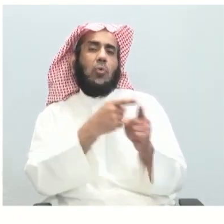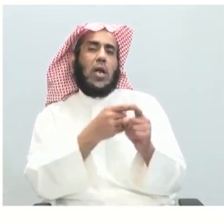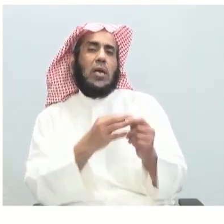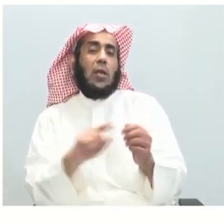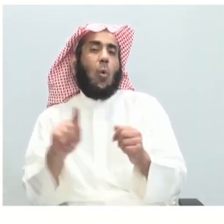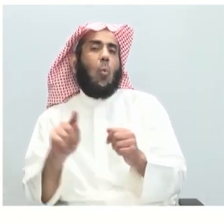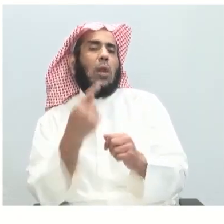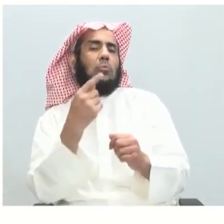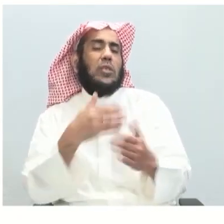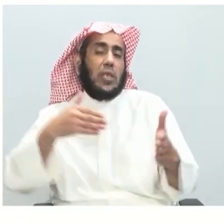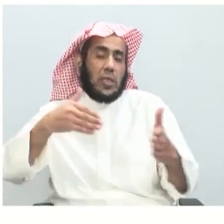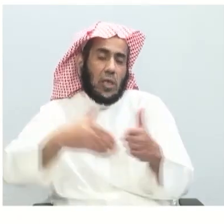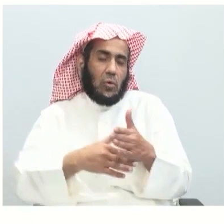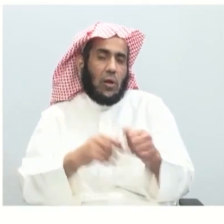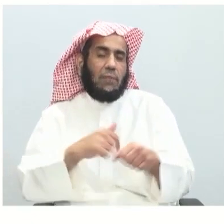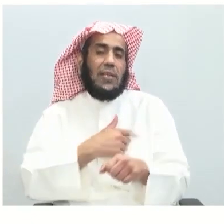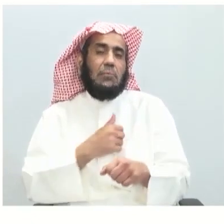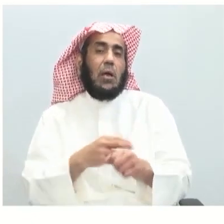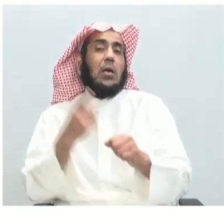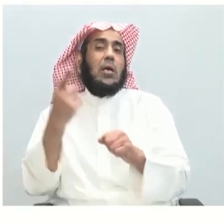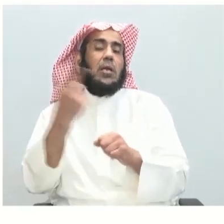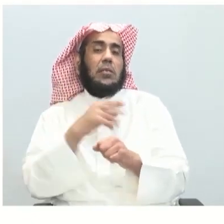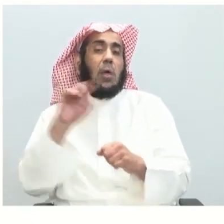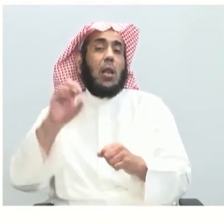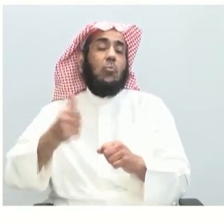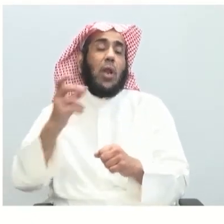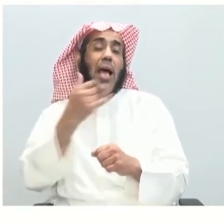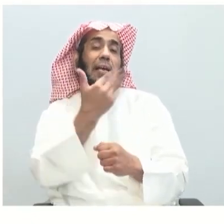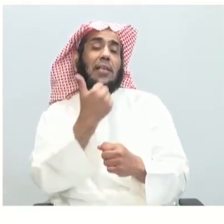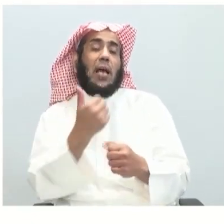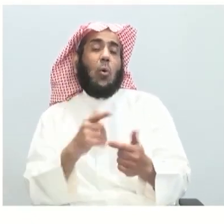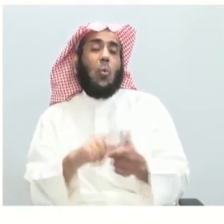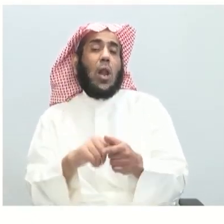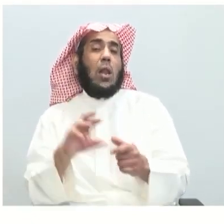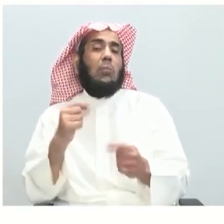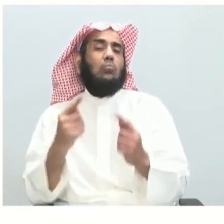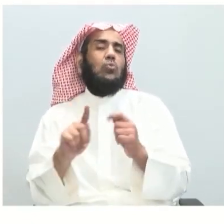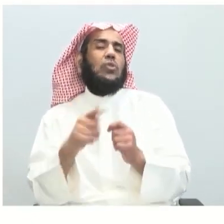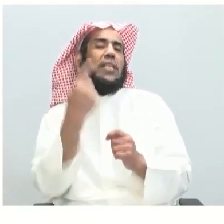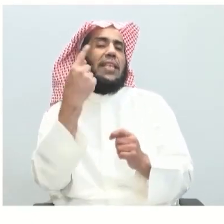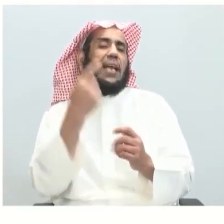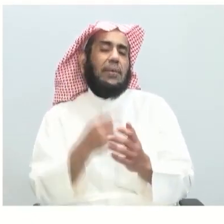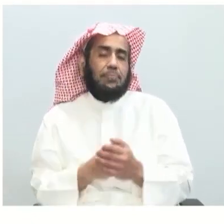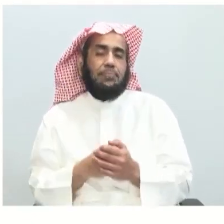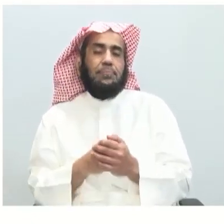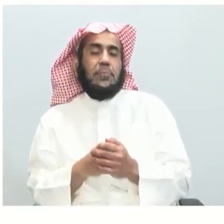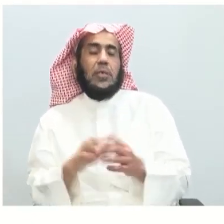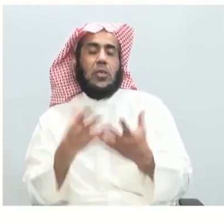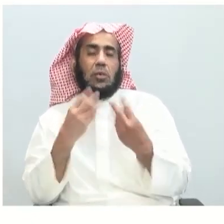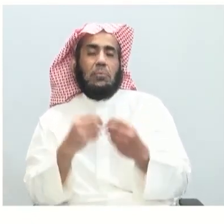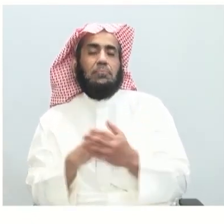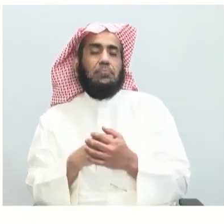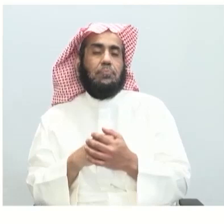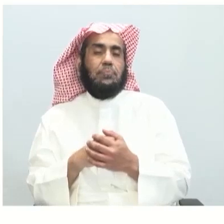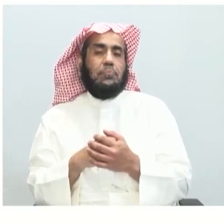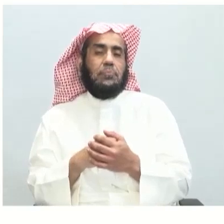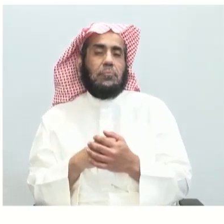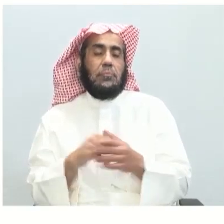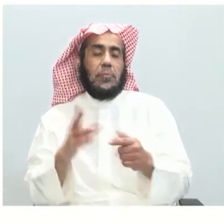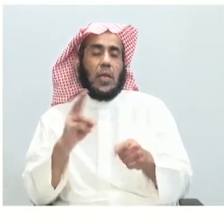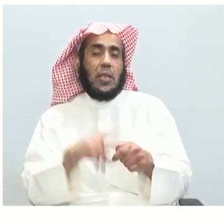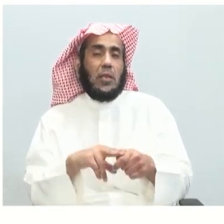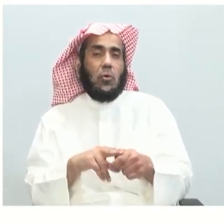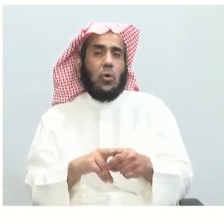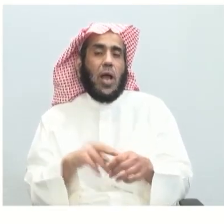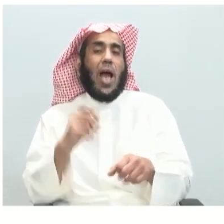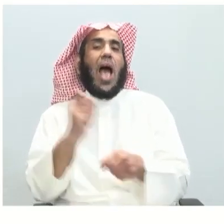يدخله في الاسماء في النصب المنادى والمستثنى المنادى والمستثنه جميل هنا ايضا